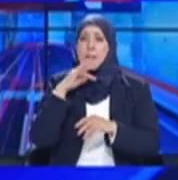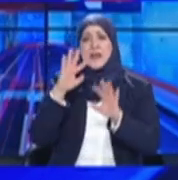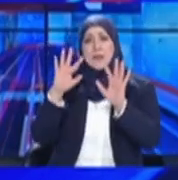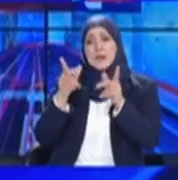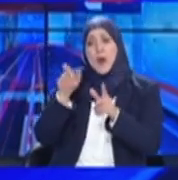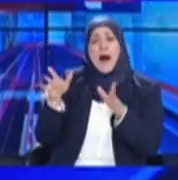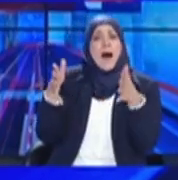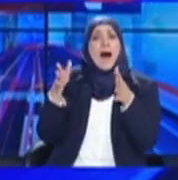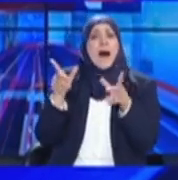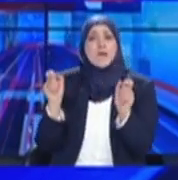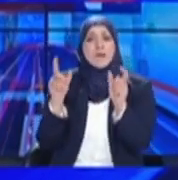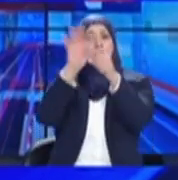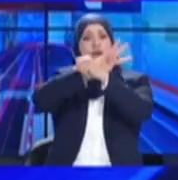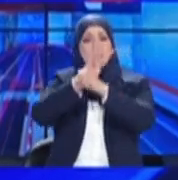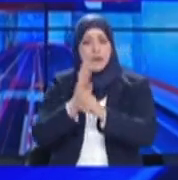اليوم